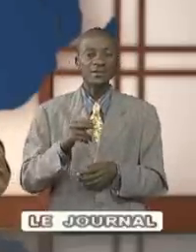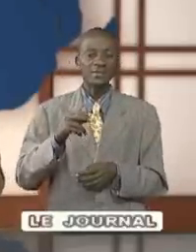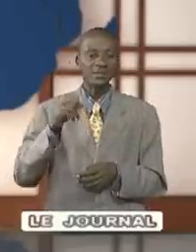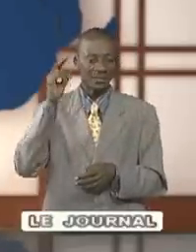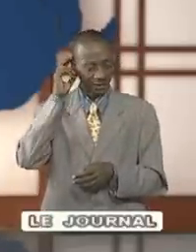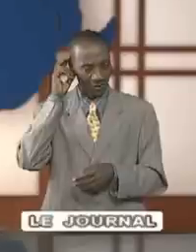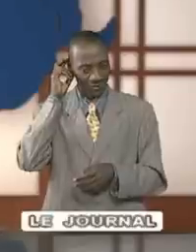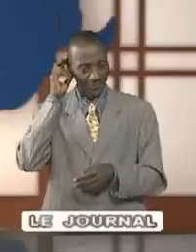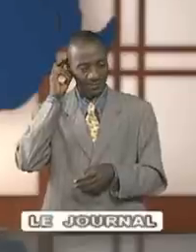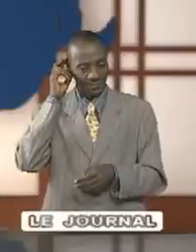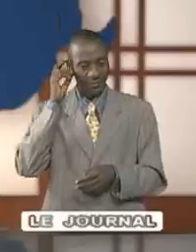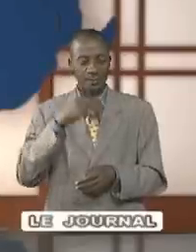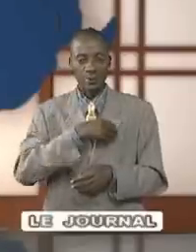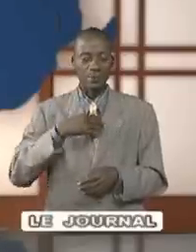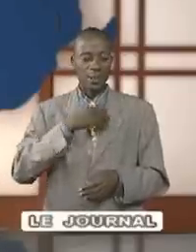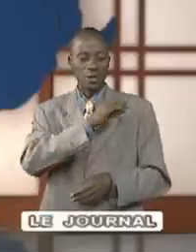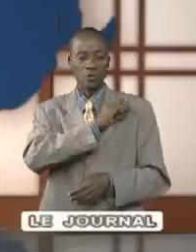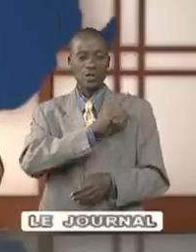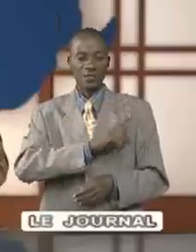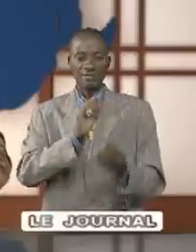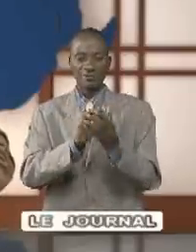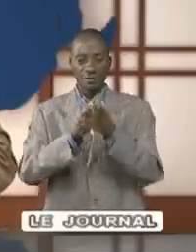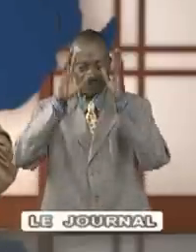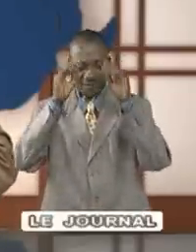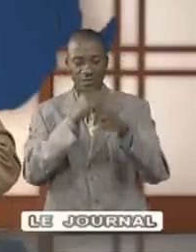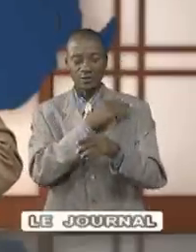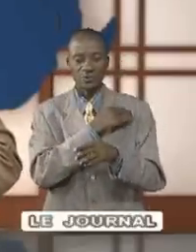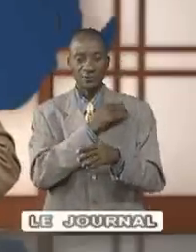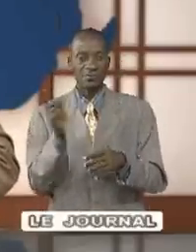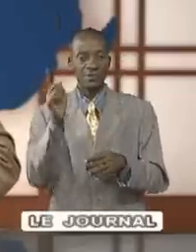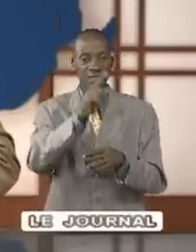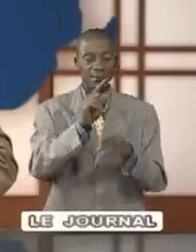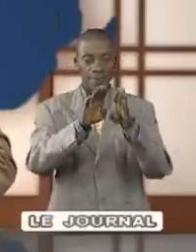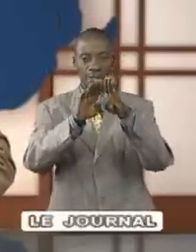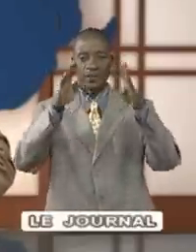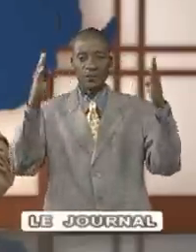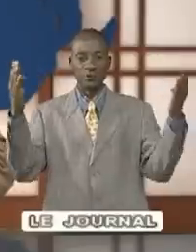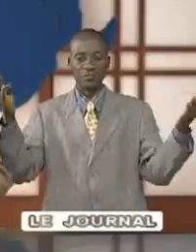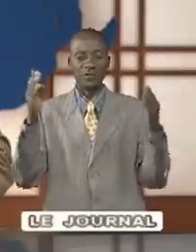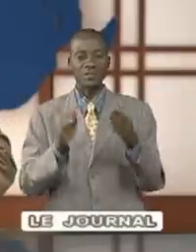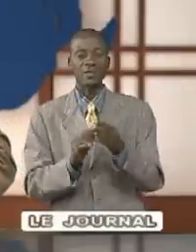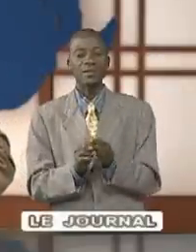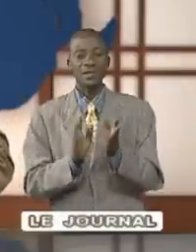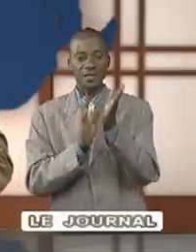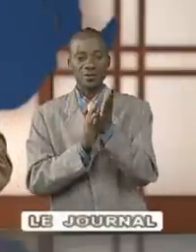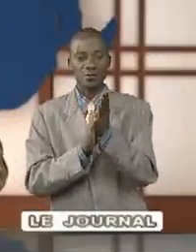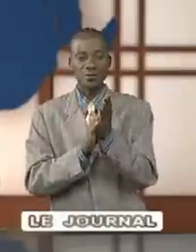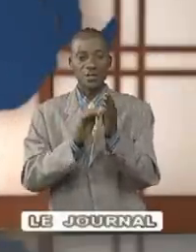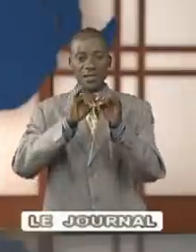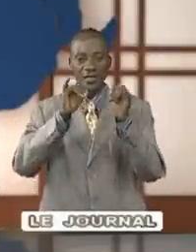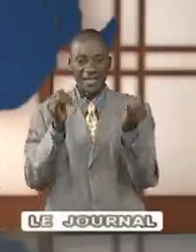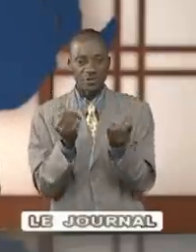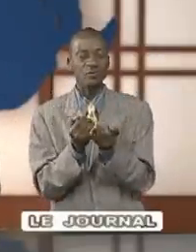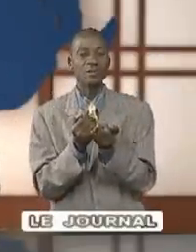première dame de la République, Madame Marie-Olive Lembe Kabila, a procédé à l'inauguration de l'Institut technique, industriel et professionnel.